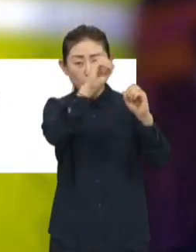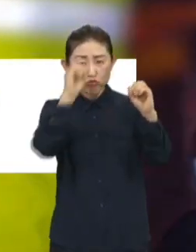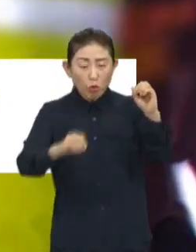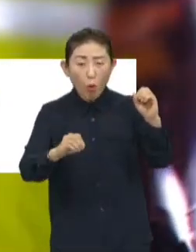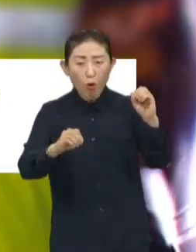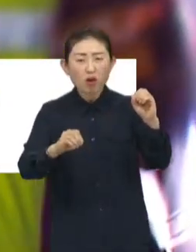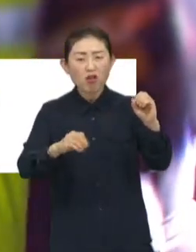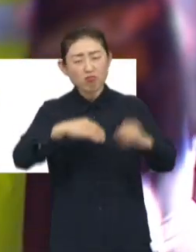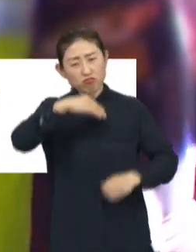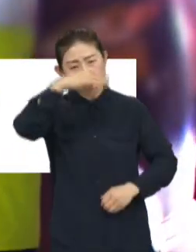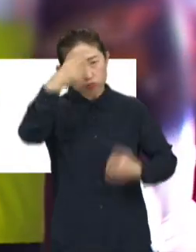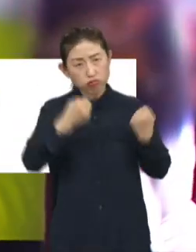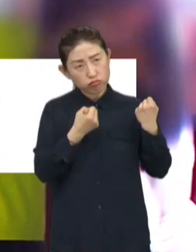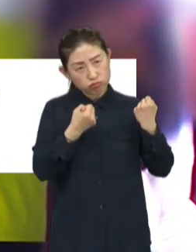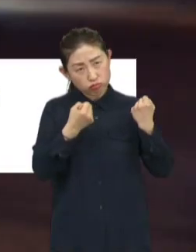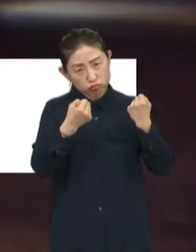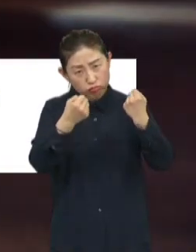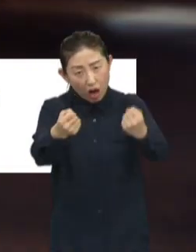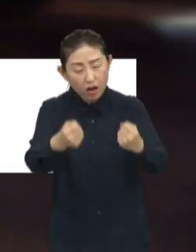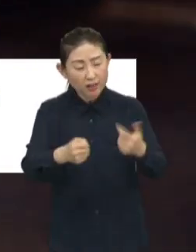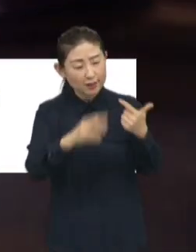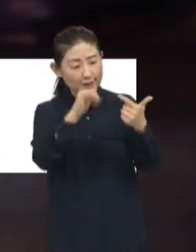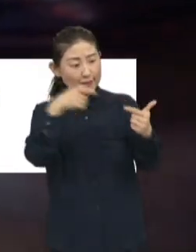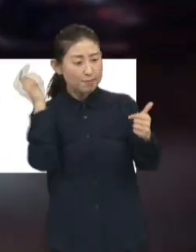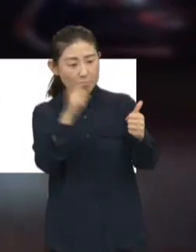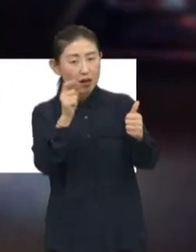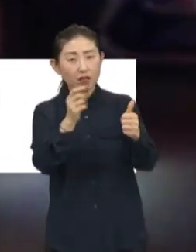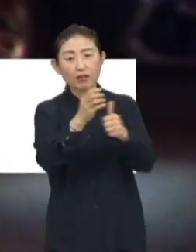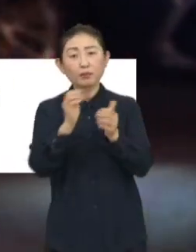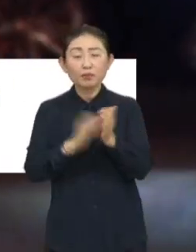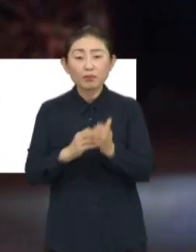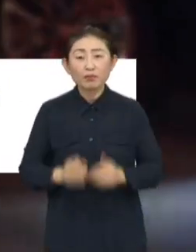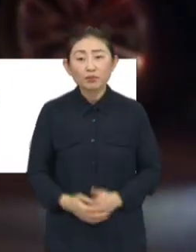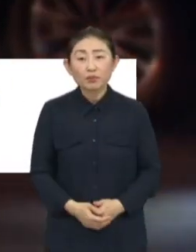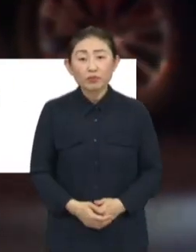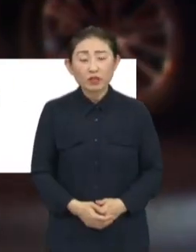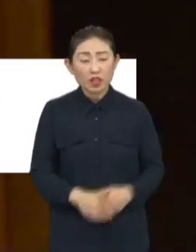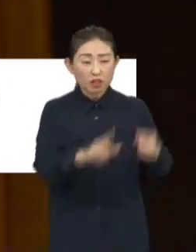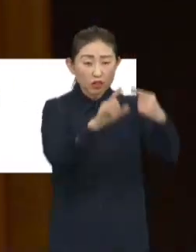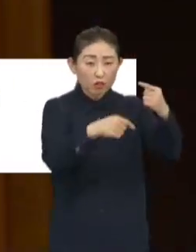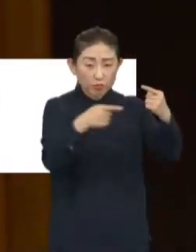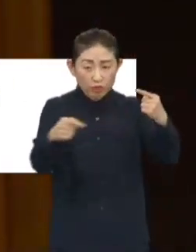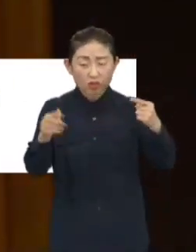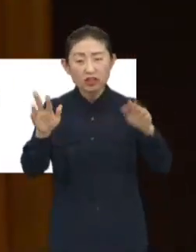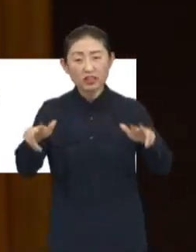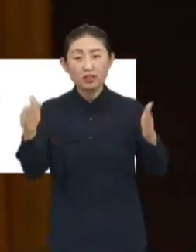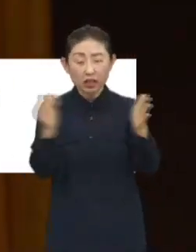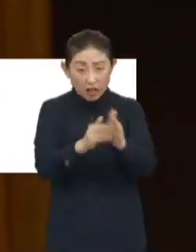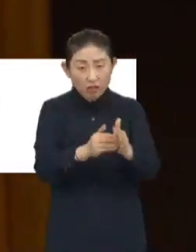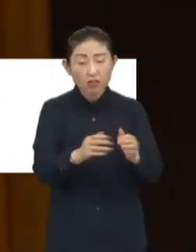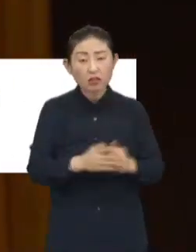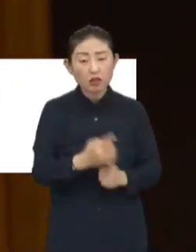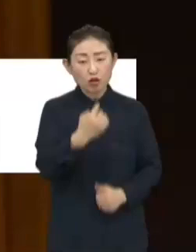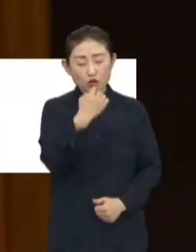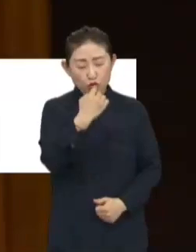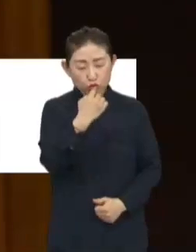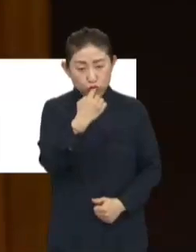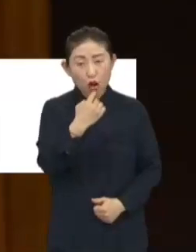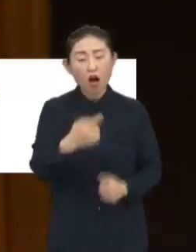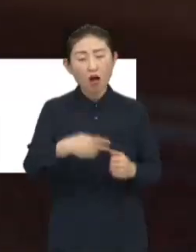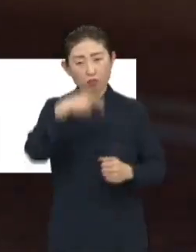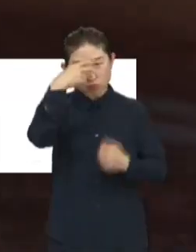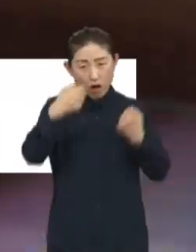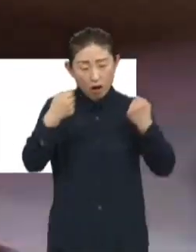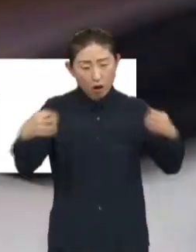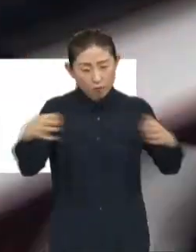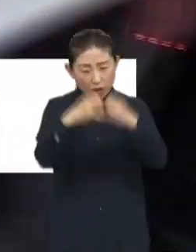등 수레 취한채로 운전대를 잡은 여섯 명을 적발했습니다 1월부터 현재까지 아산에서 발생한 음주 교통사고는